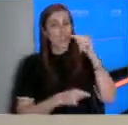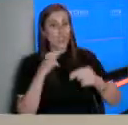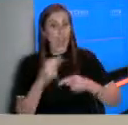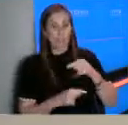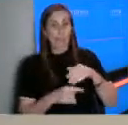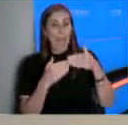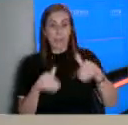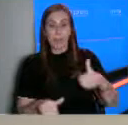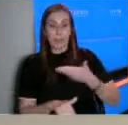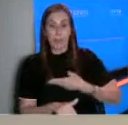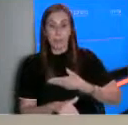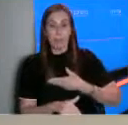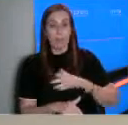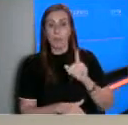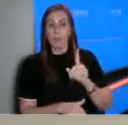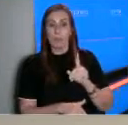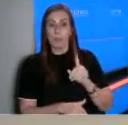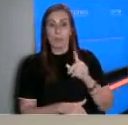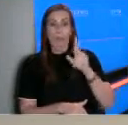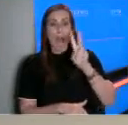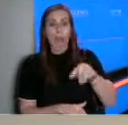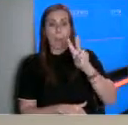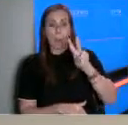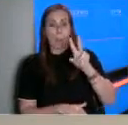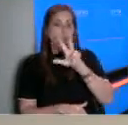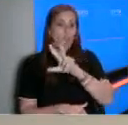שנים בהם הנכים קיבלו רק, שימו לב,